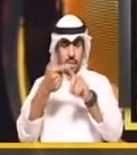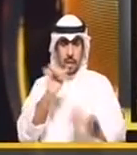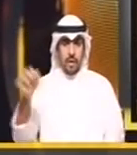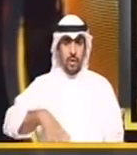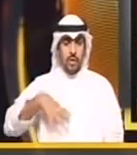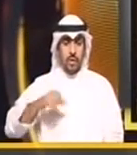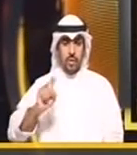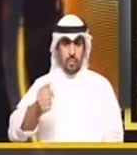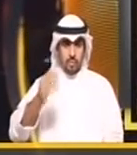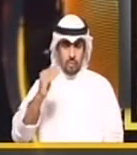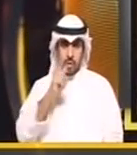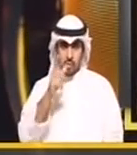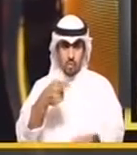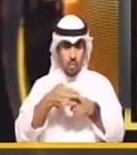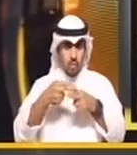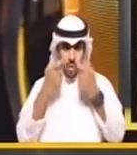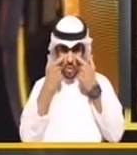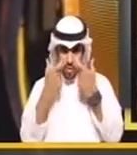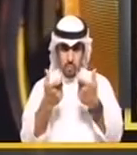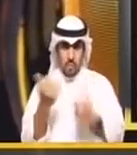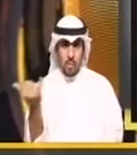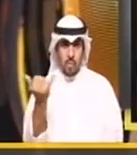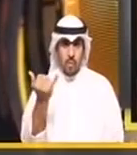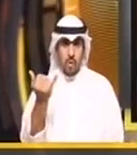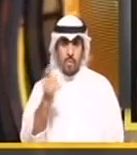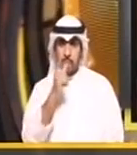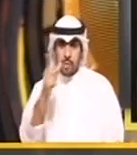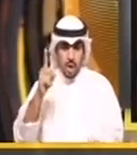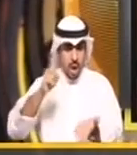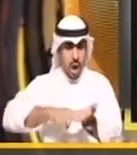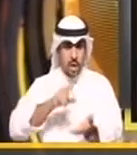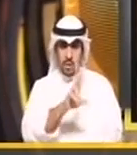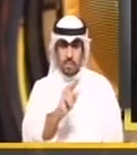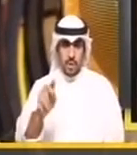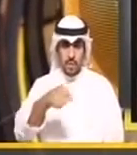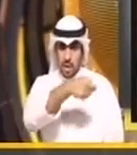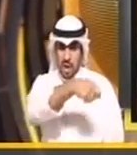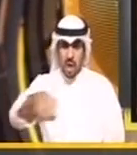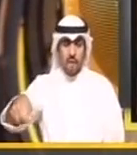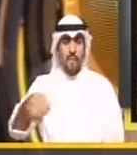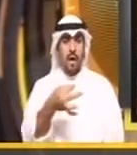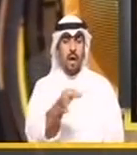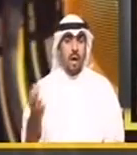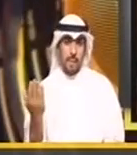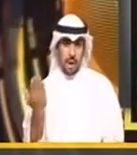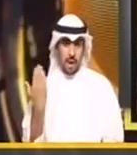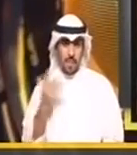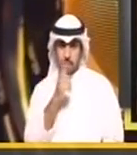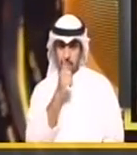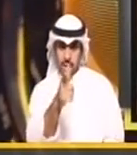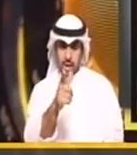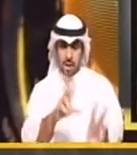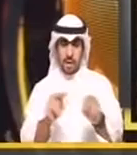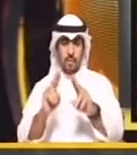اكدا على الكويت على التزاماتها بتزيد كافه المساهمات التي اعلنت عنها وتعهدت ها في